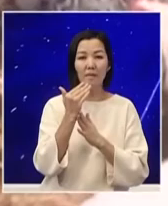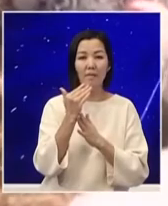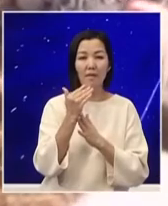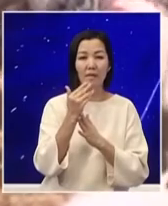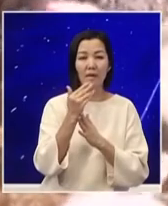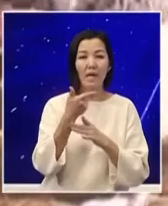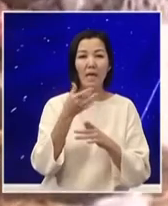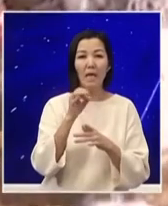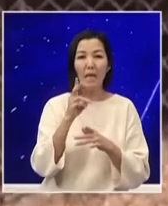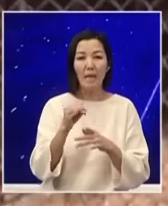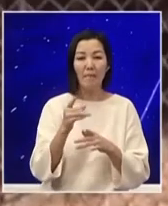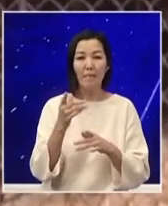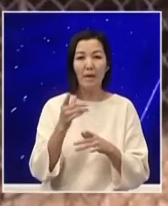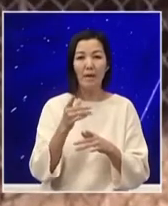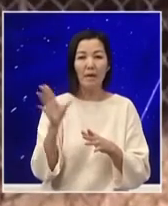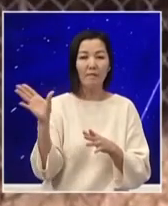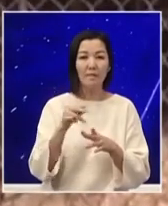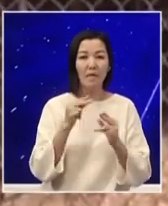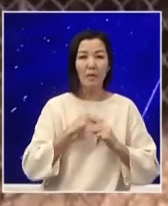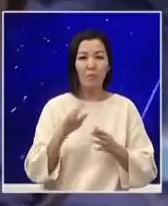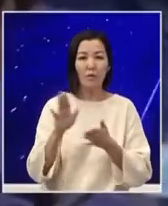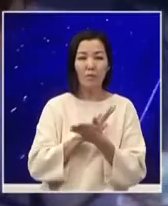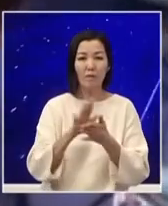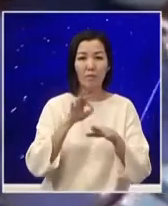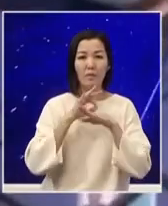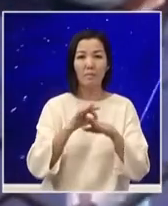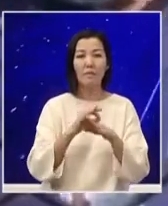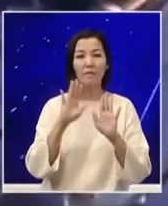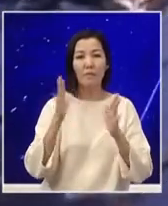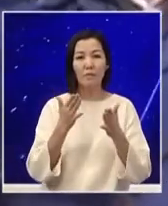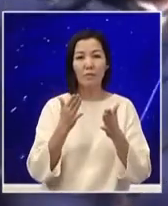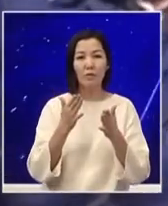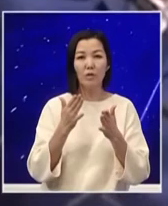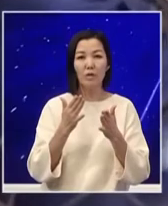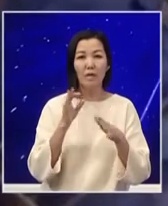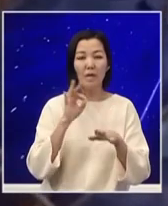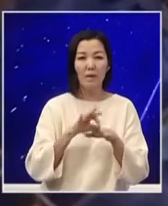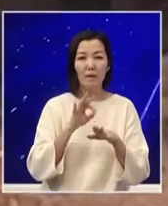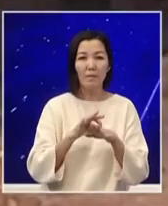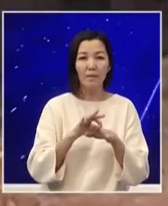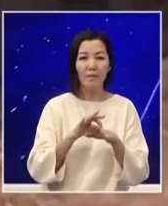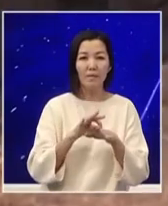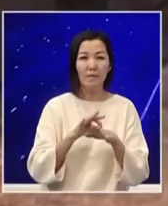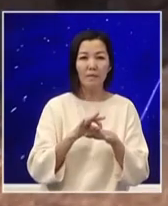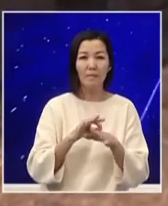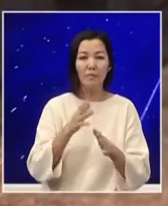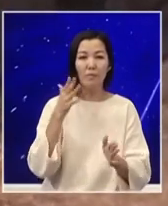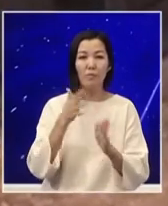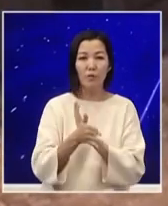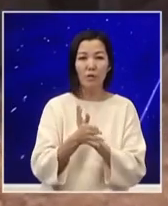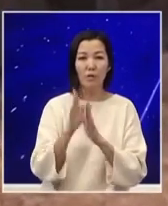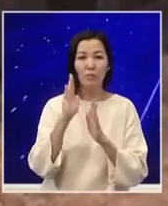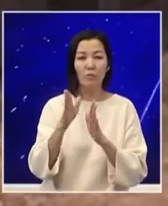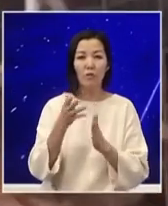высокопатогенного гриппа. Вся работа проводится бесплатно. В случае возможного падежа птичьего поголовья компенсация за